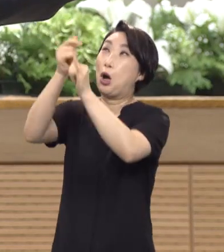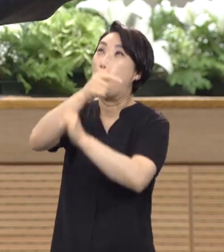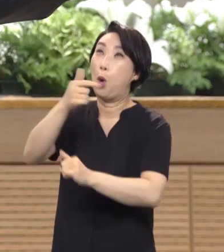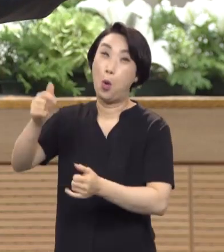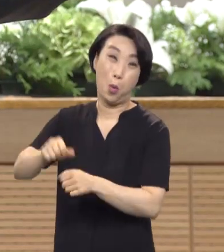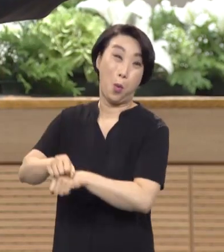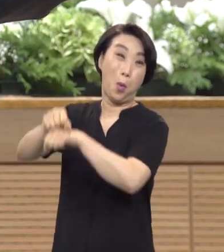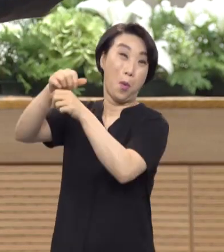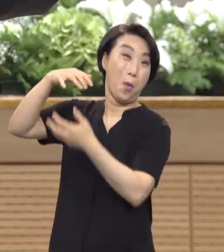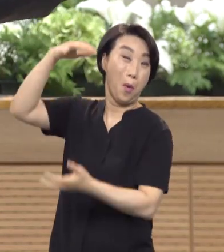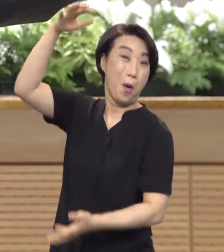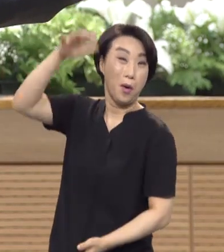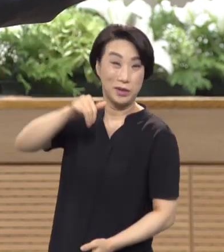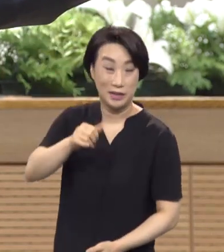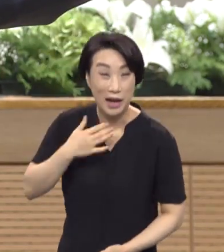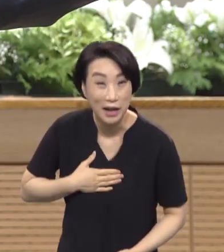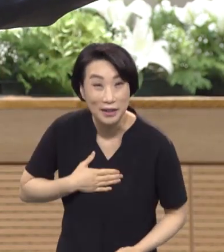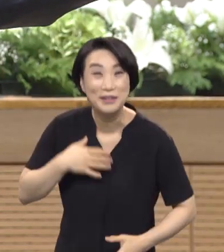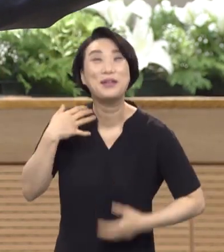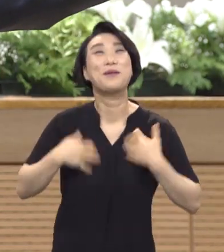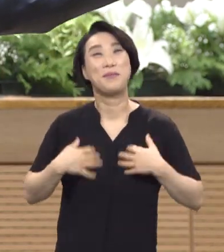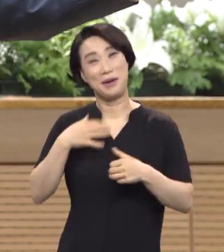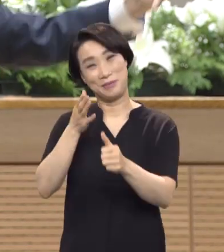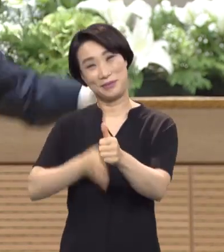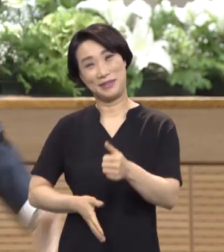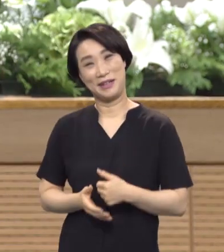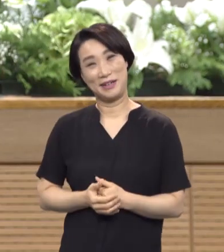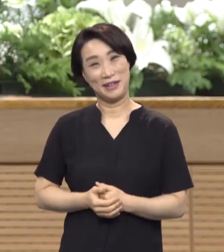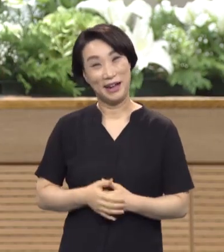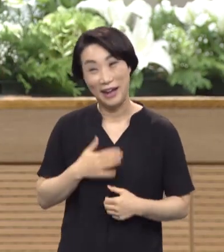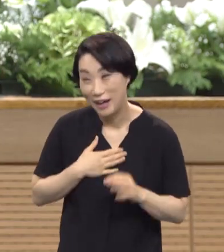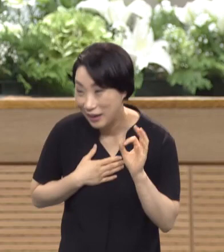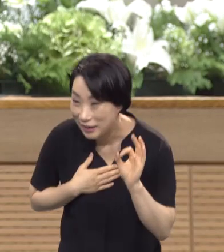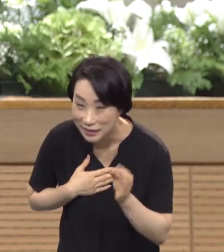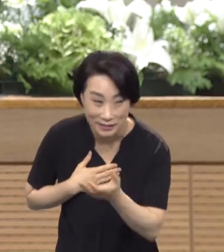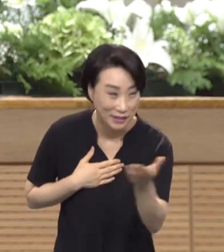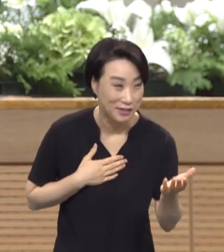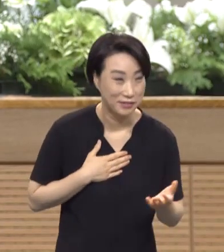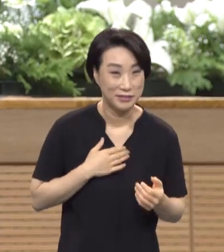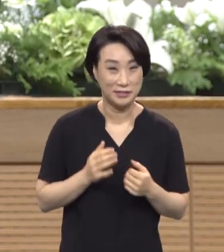말. 기뻐하라 이 말입니다. 알아들었어요?